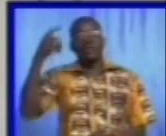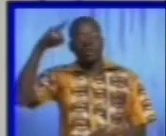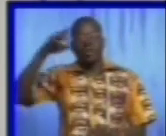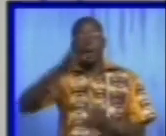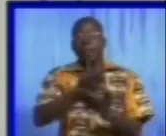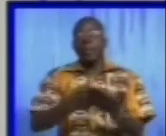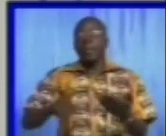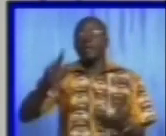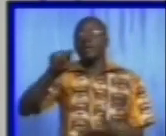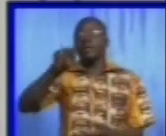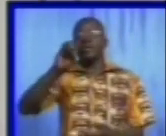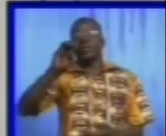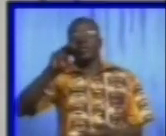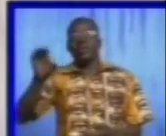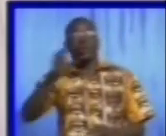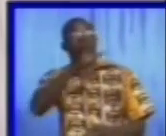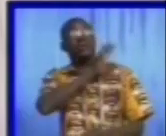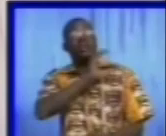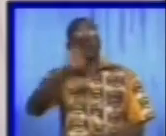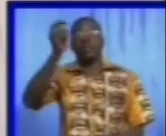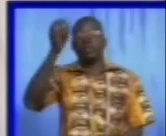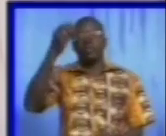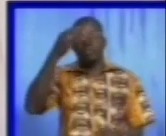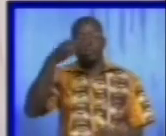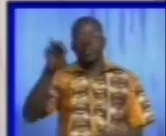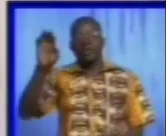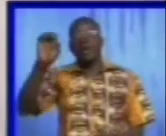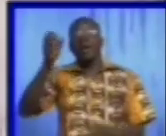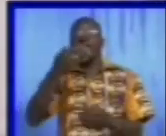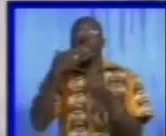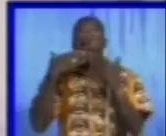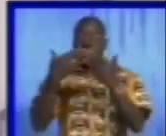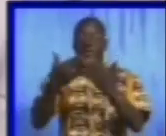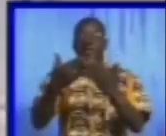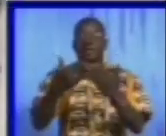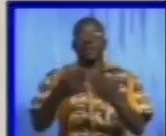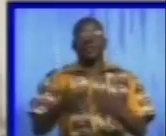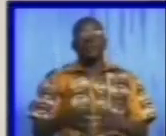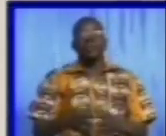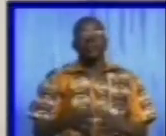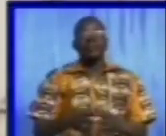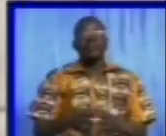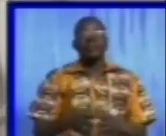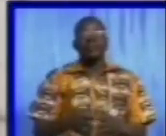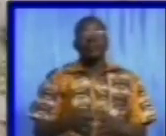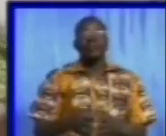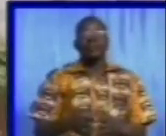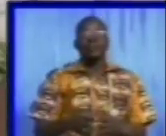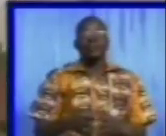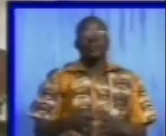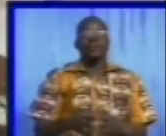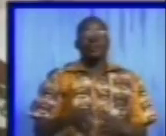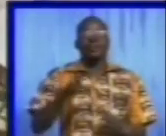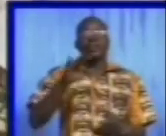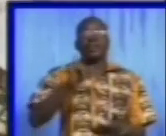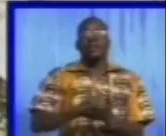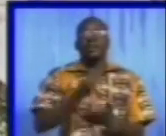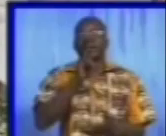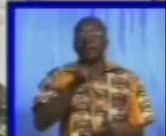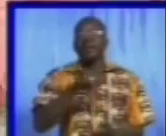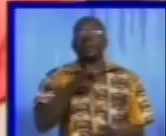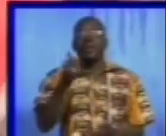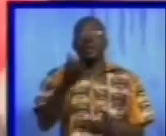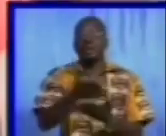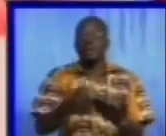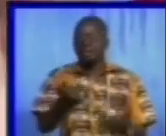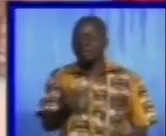Thomas que le chef du gouvernement burkinabé est venu saluer. Un centenaire, ce n'est pas quelque chose